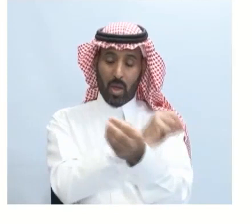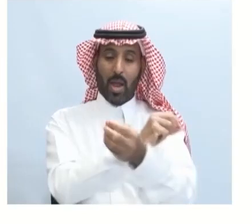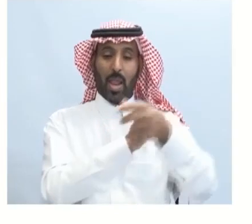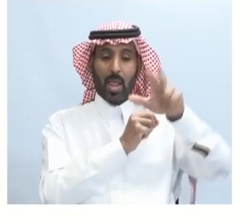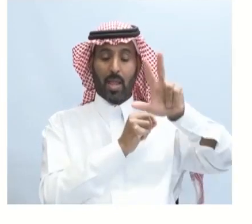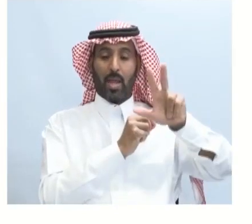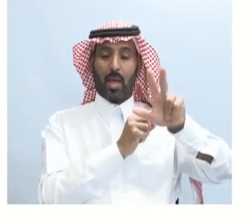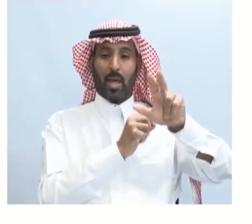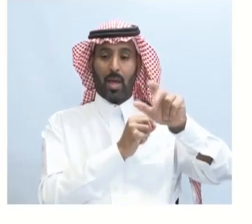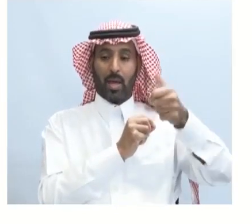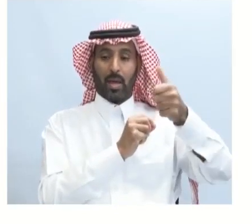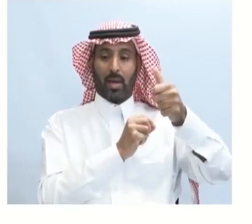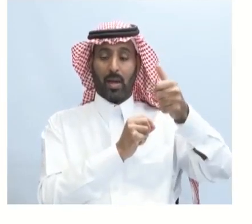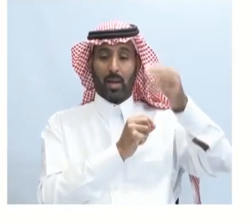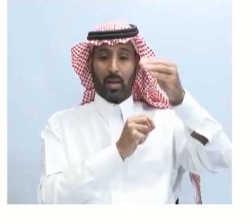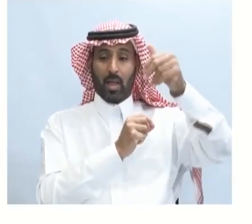هو احلال